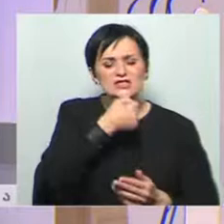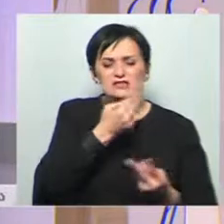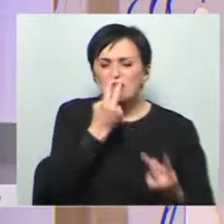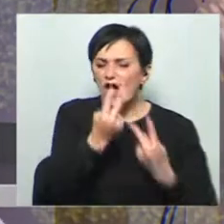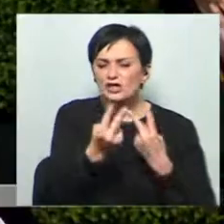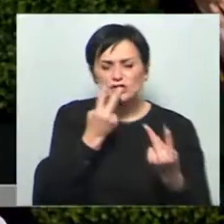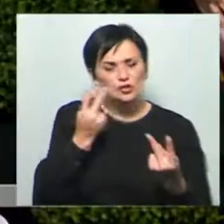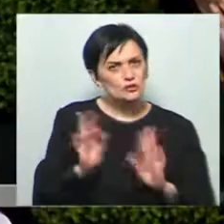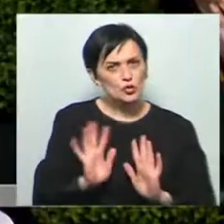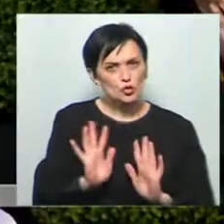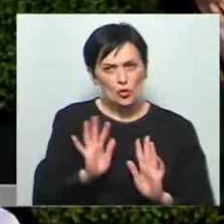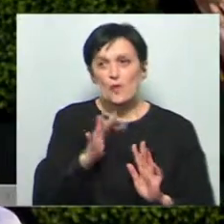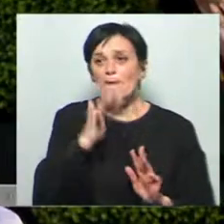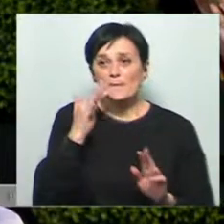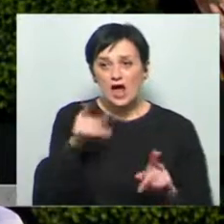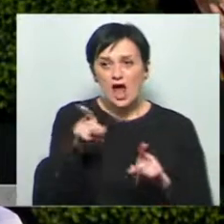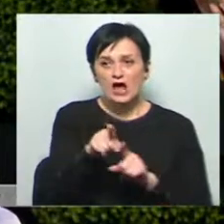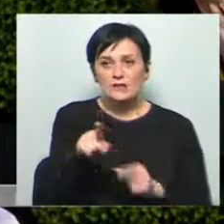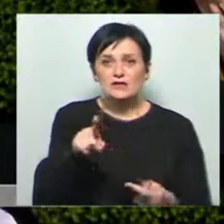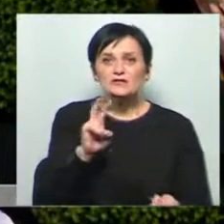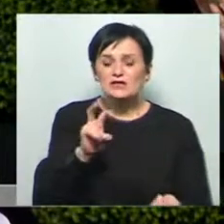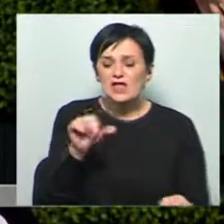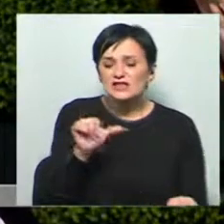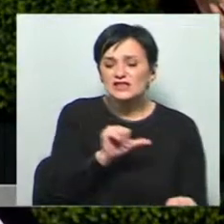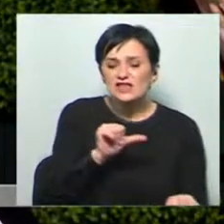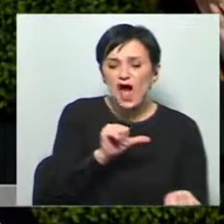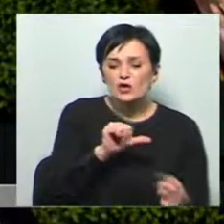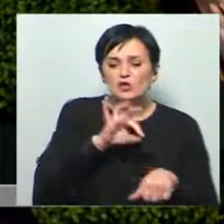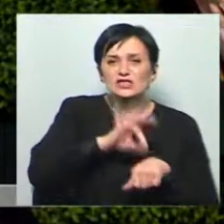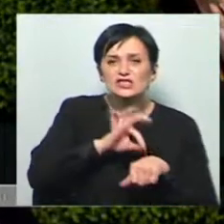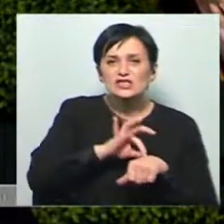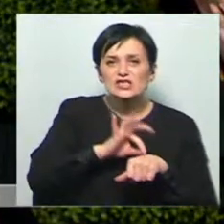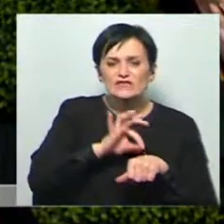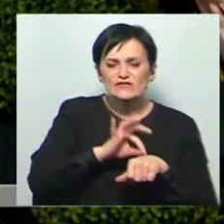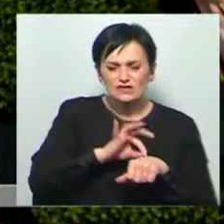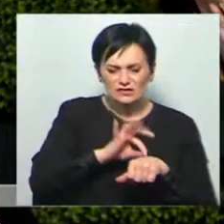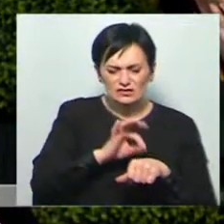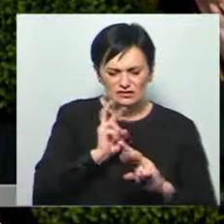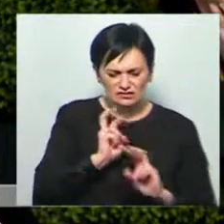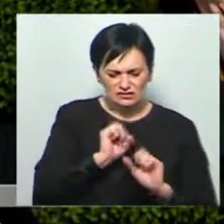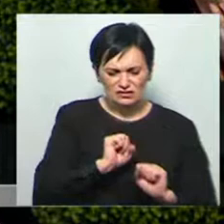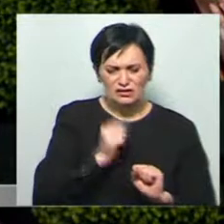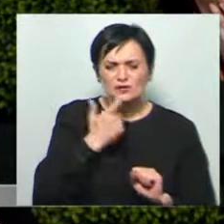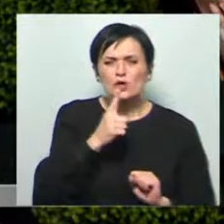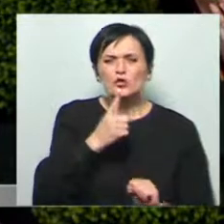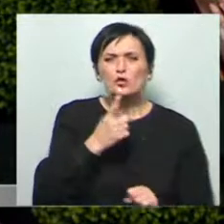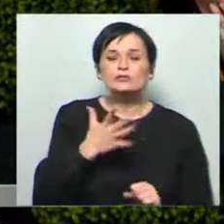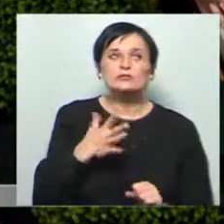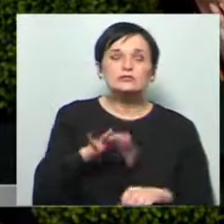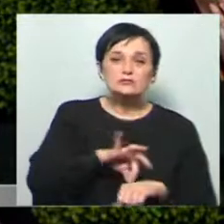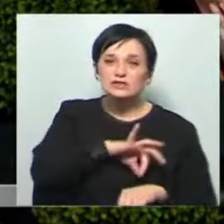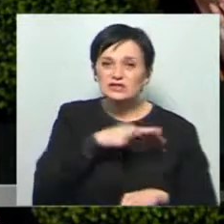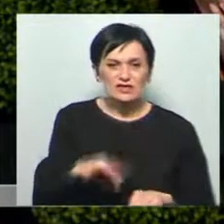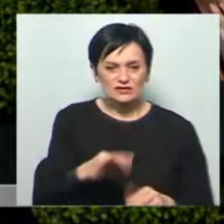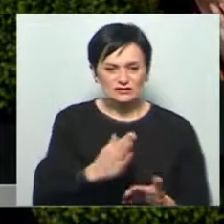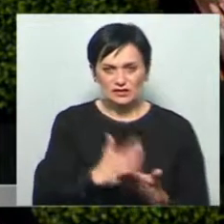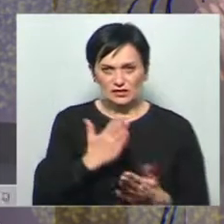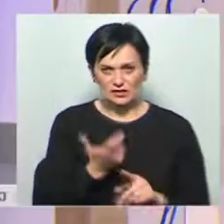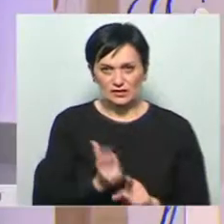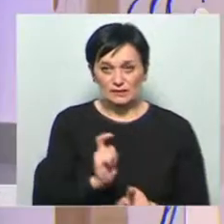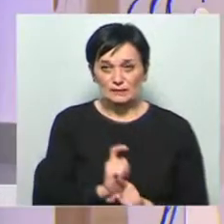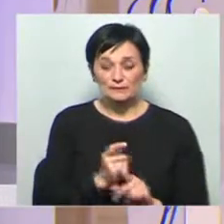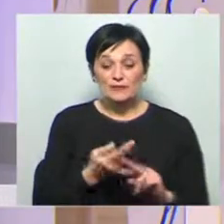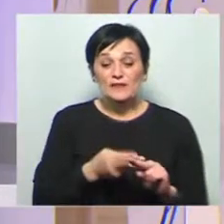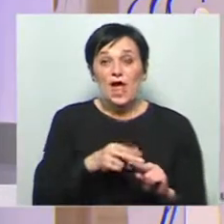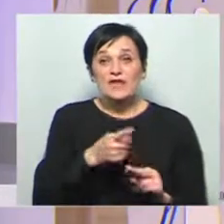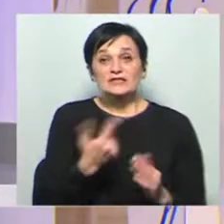და ბევრი ესეთი პაციენტი ნარკოტიკულ ტკივილ გამოყოჩებელ საშუალებებს და საჭიროებს იმდენად გაუსაძლისი ტკივილი. ეს არის